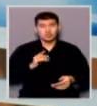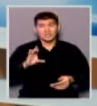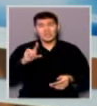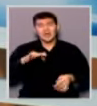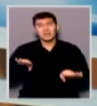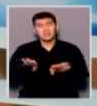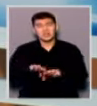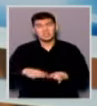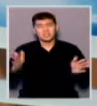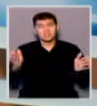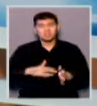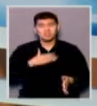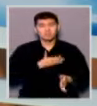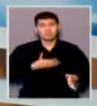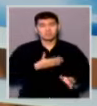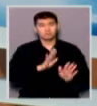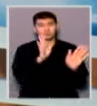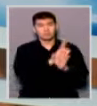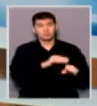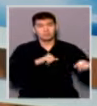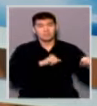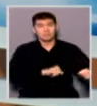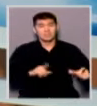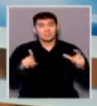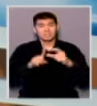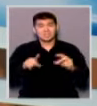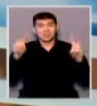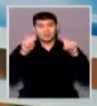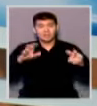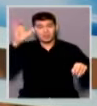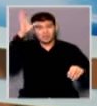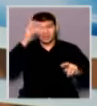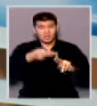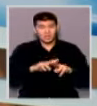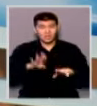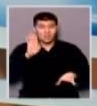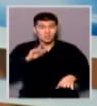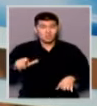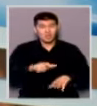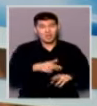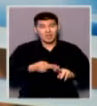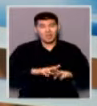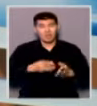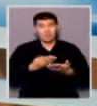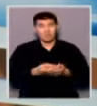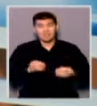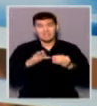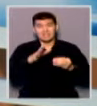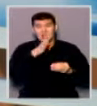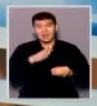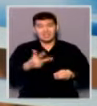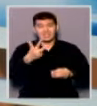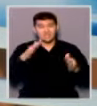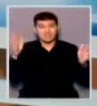Аральского моря, обеспокоены экоактивисты. По словам исследователей, уровень воды в реке за последние 15 лет уменьшился в